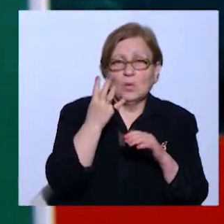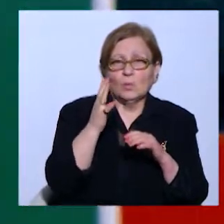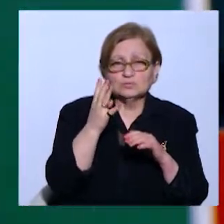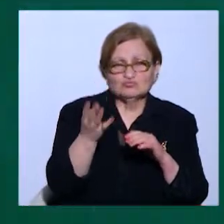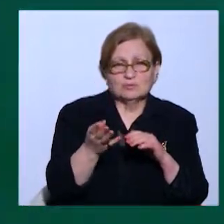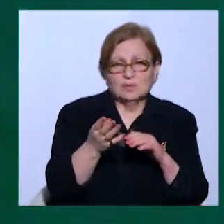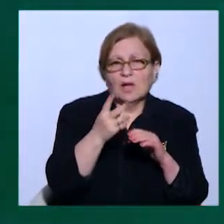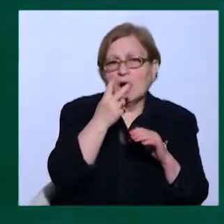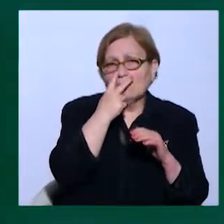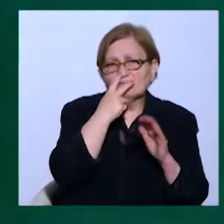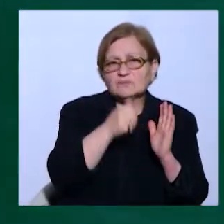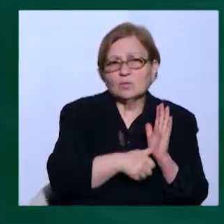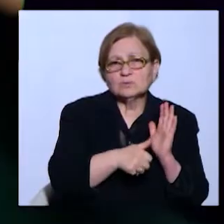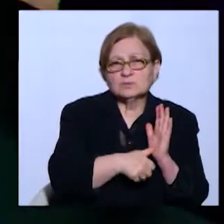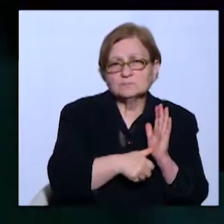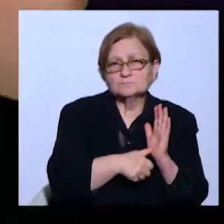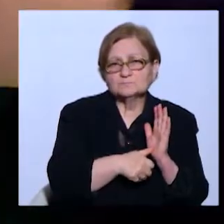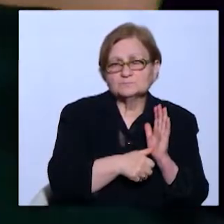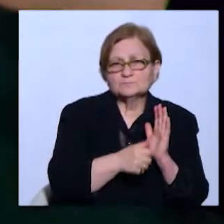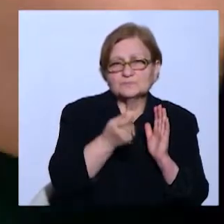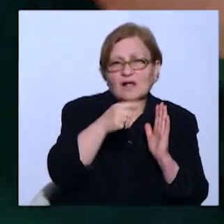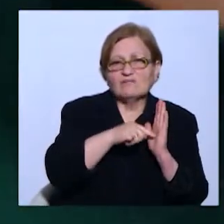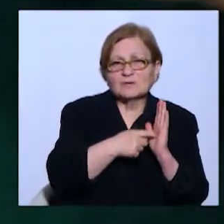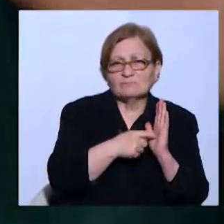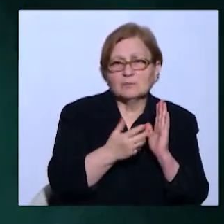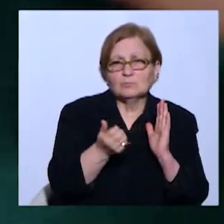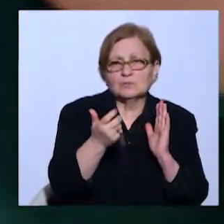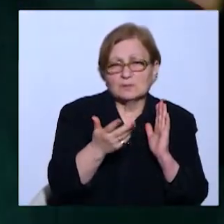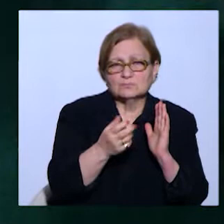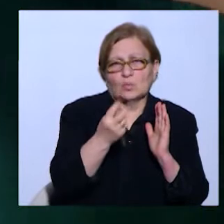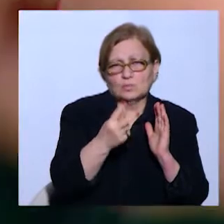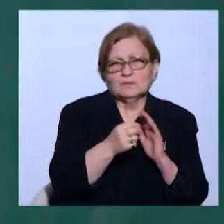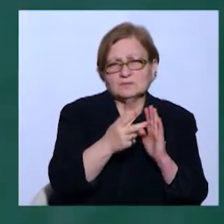აბა 6-ის ნახოთ. 12, 18,